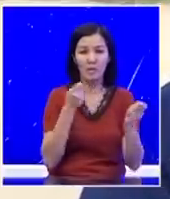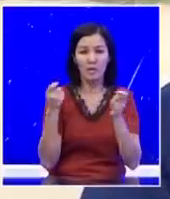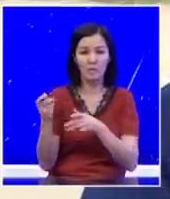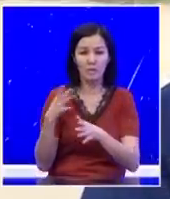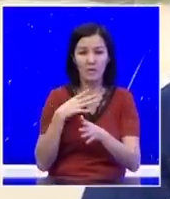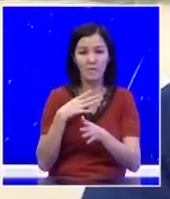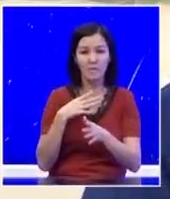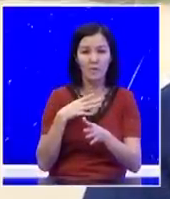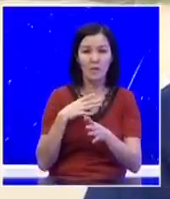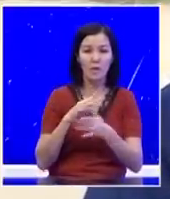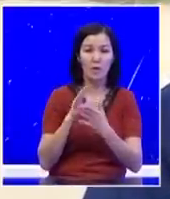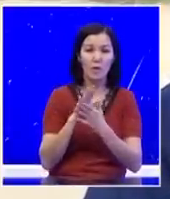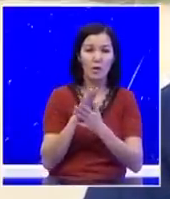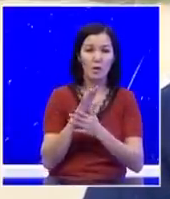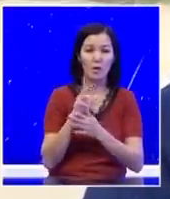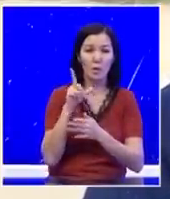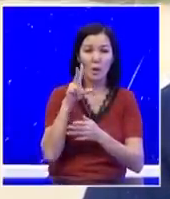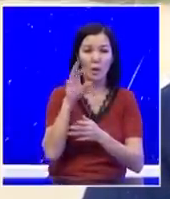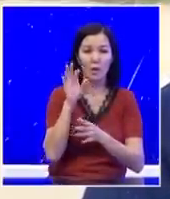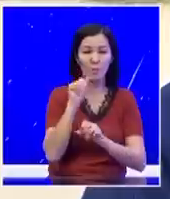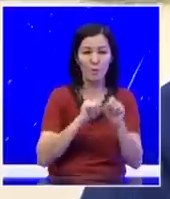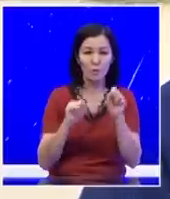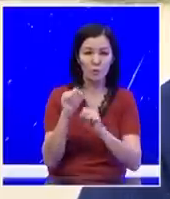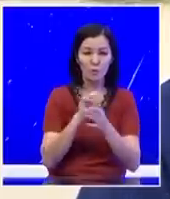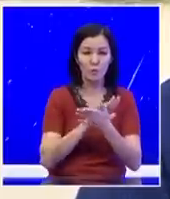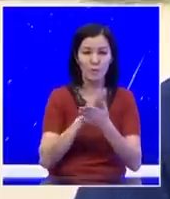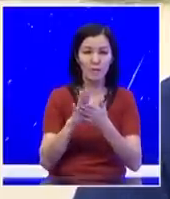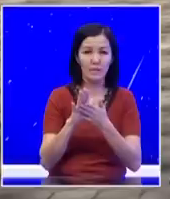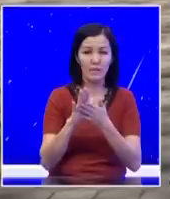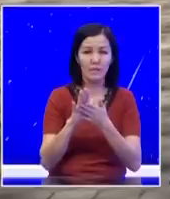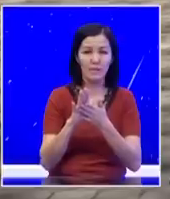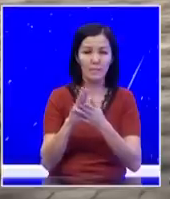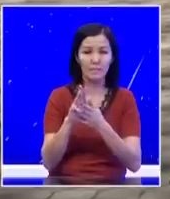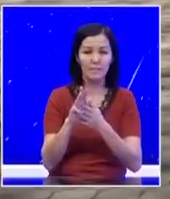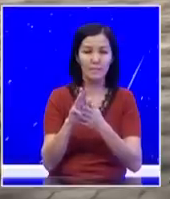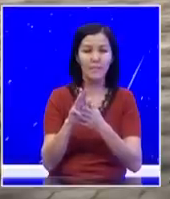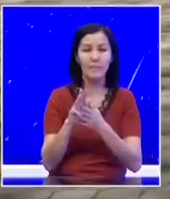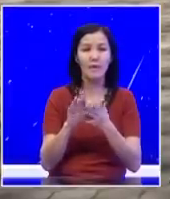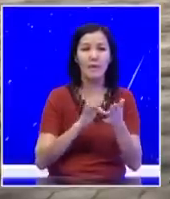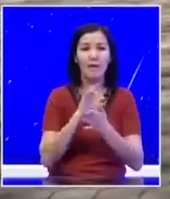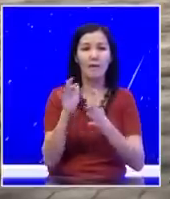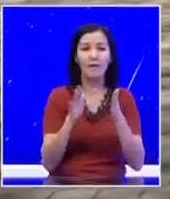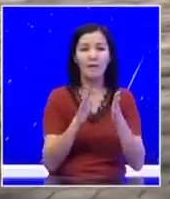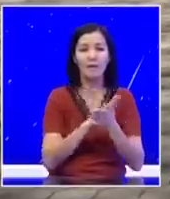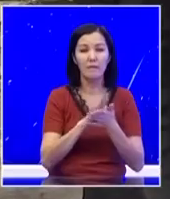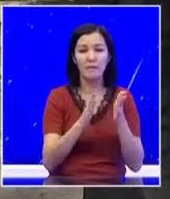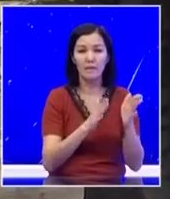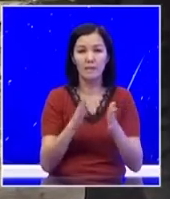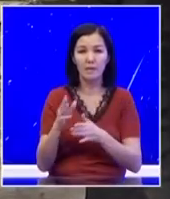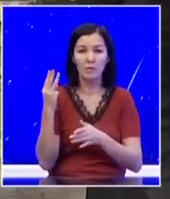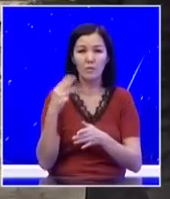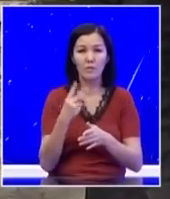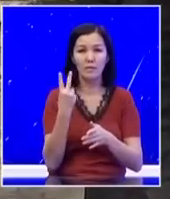жаңа қолымыздан кегенше абрабатып етеміз ол жаңа контейнер, подземный контейнерлерді. Шахар тазалығын ретке келтіру жұмыстарына